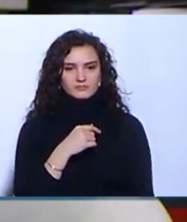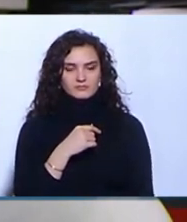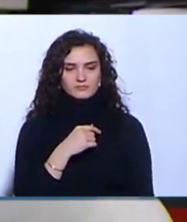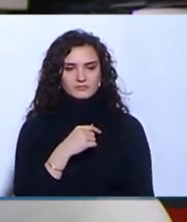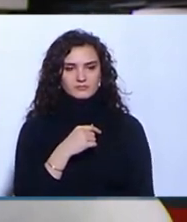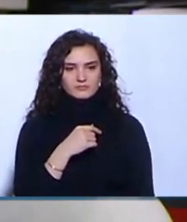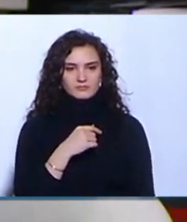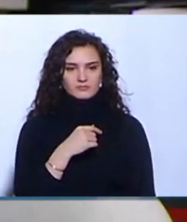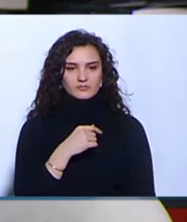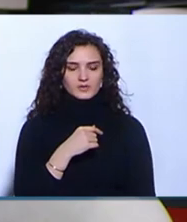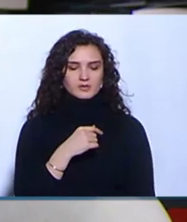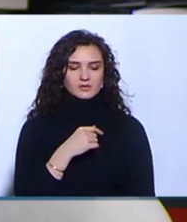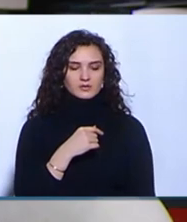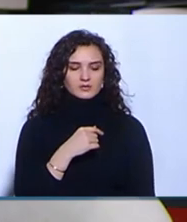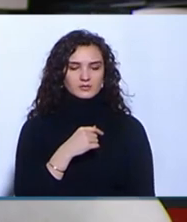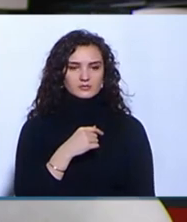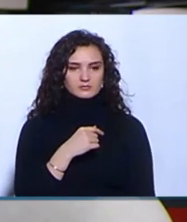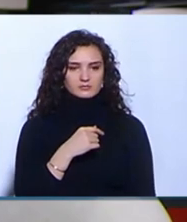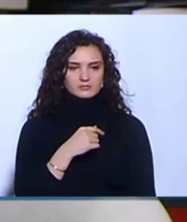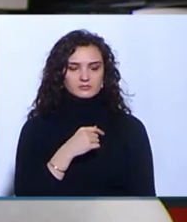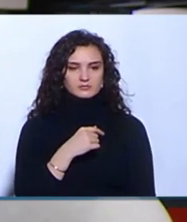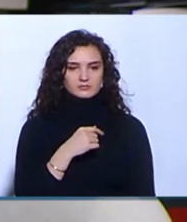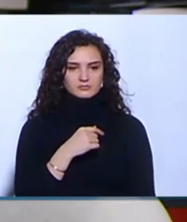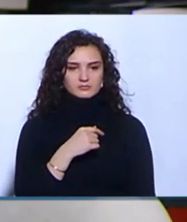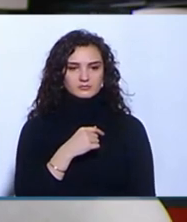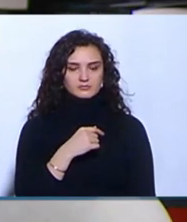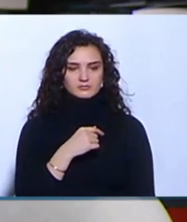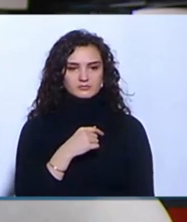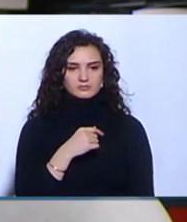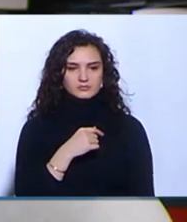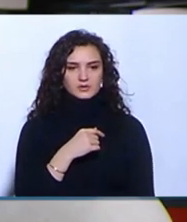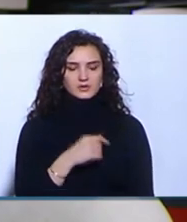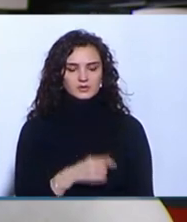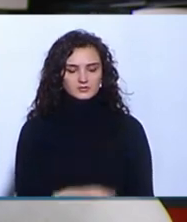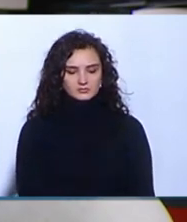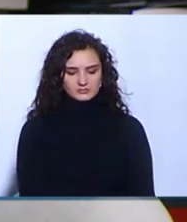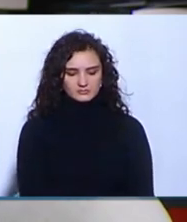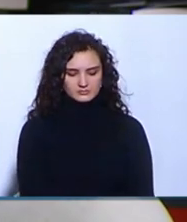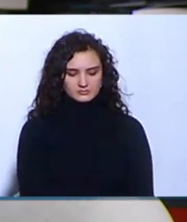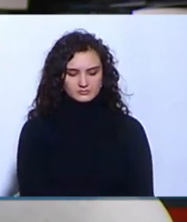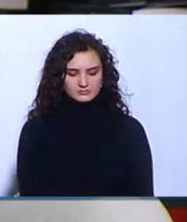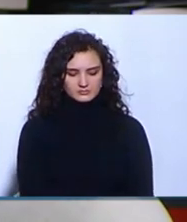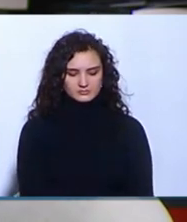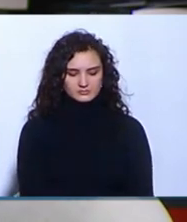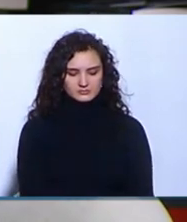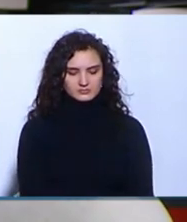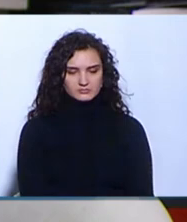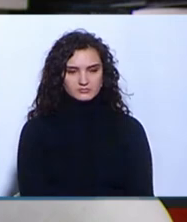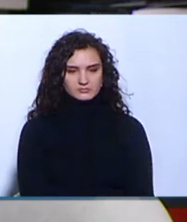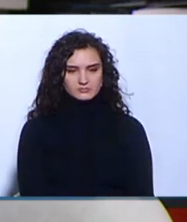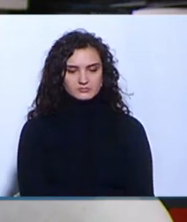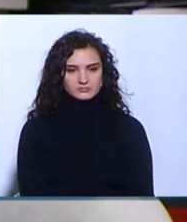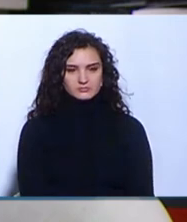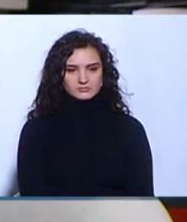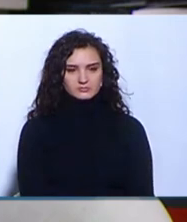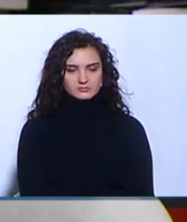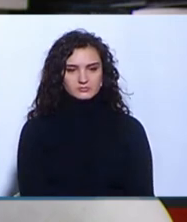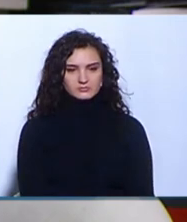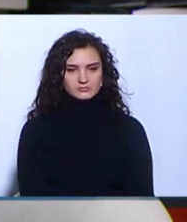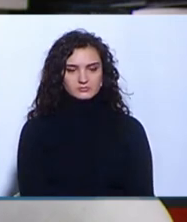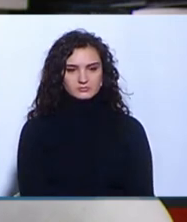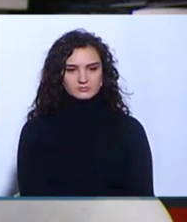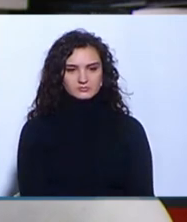არის ონკოლოგიური დაავადებების შემდგომი ლიმფედემის, გადაწყვეტილება იქნა მიღებული, რომ ამ ადამიანებისთვის მათი